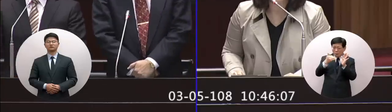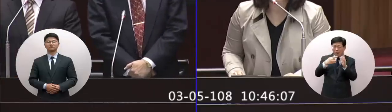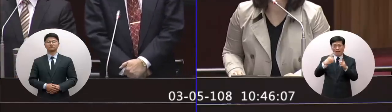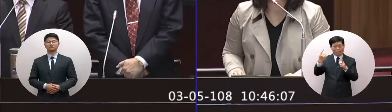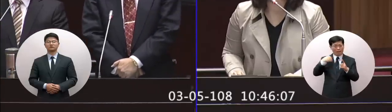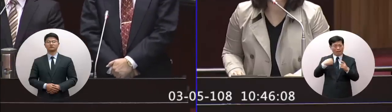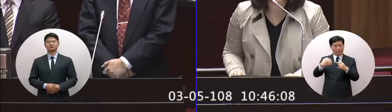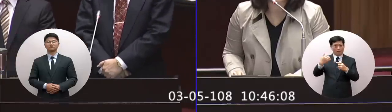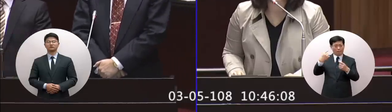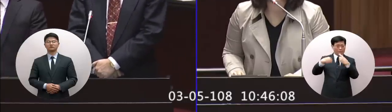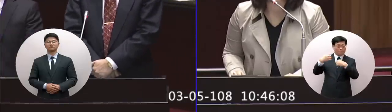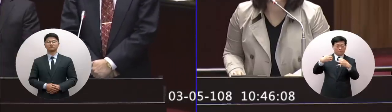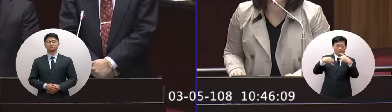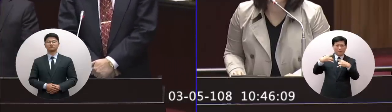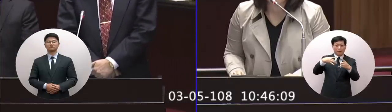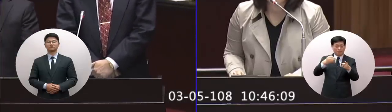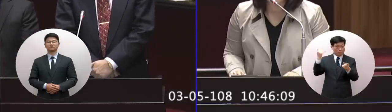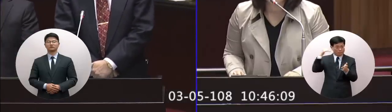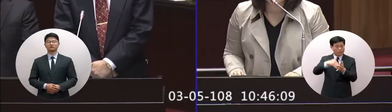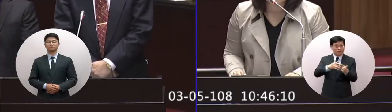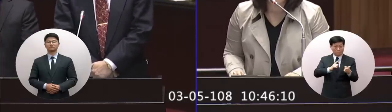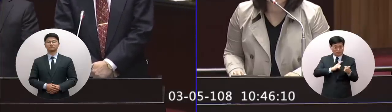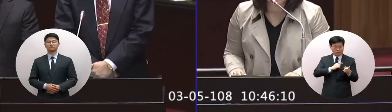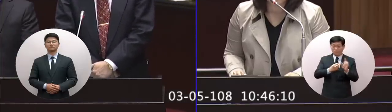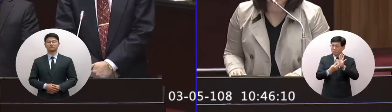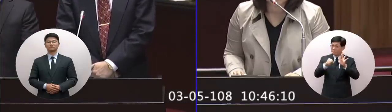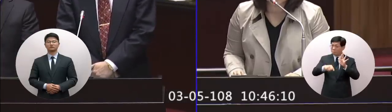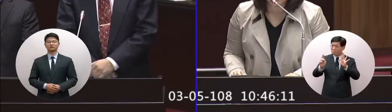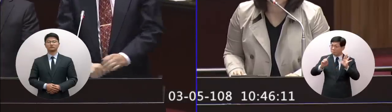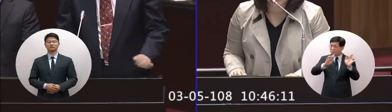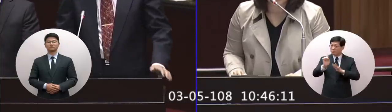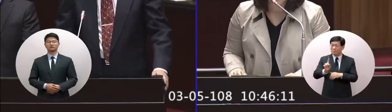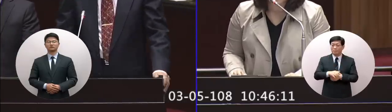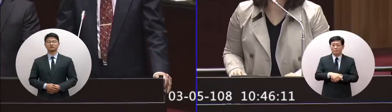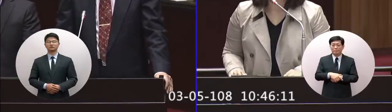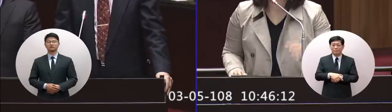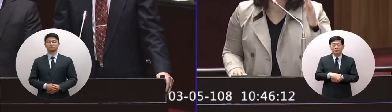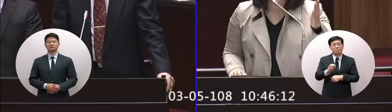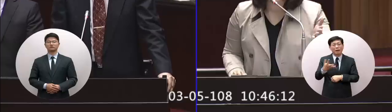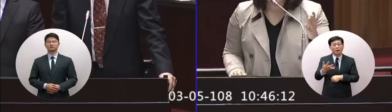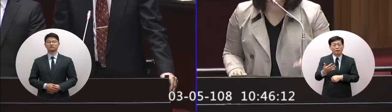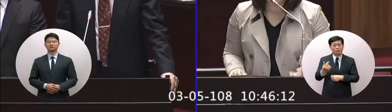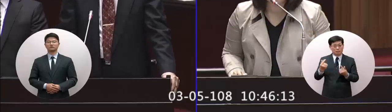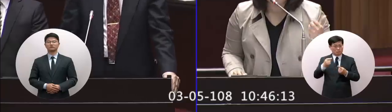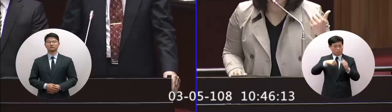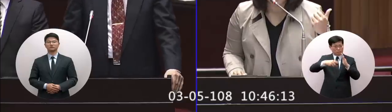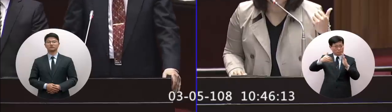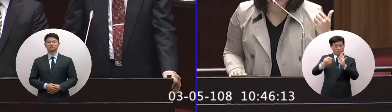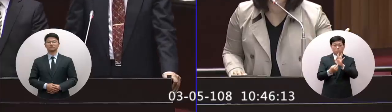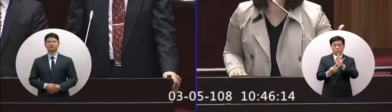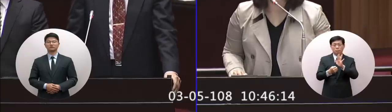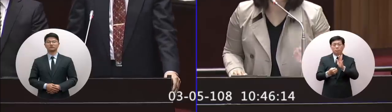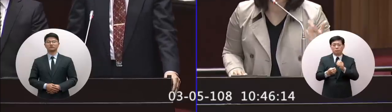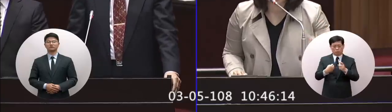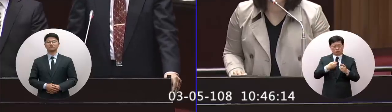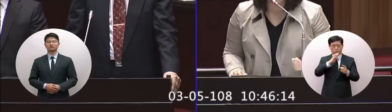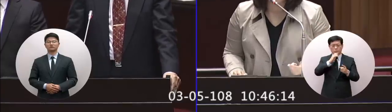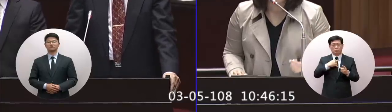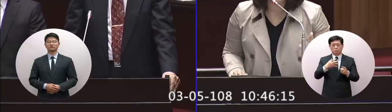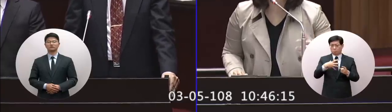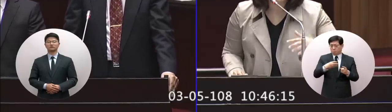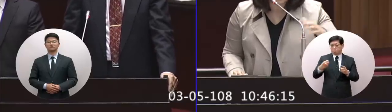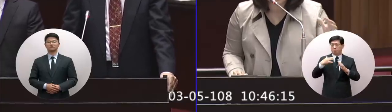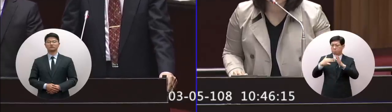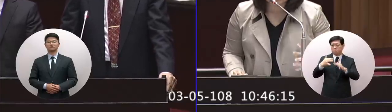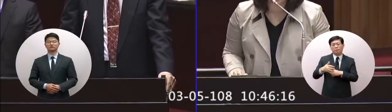那我想了解一下，到底是你嘴里的兵临城下是怎么样的一个兵临城下？因为就像院长说的，你们迎战不畏